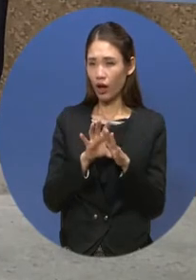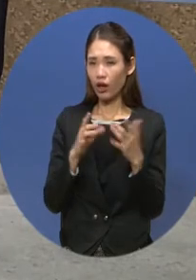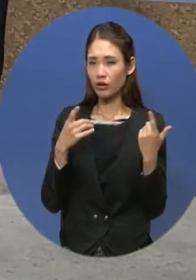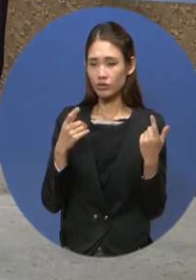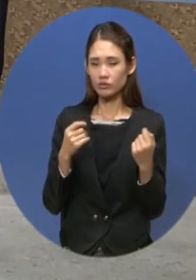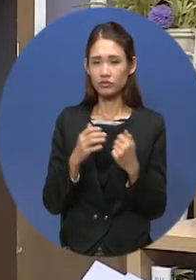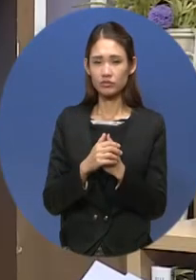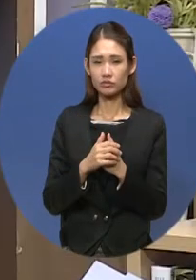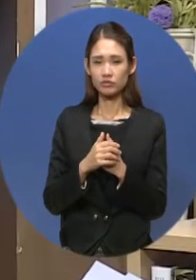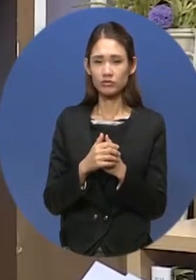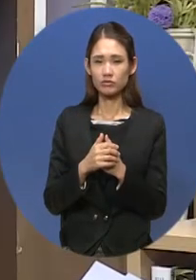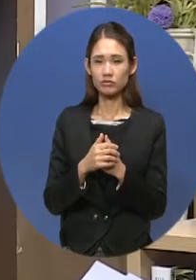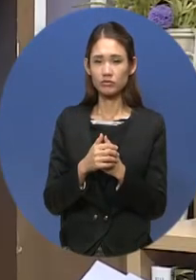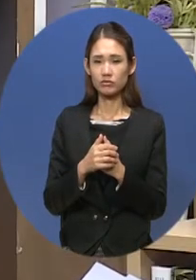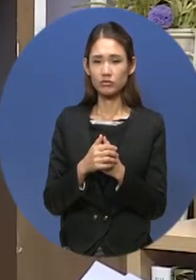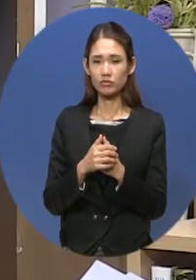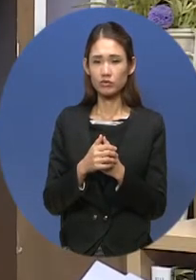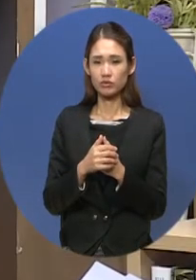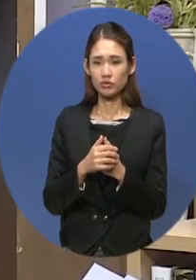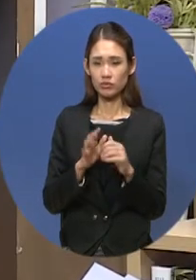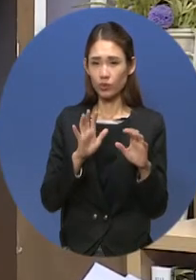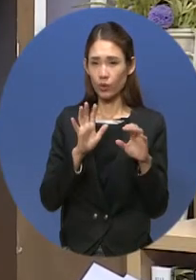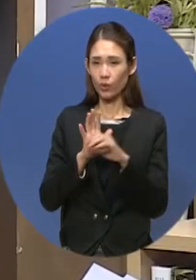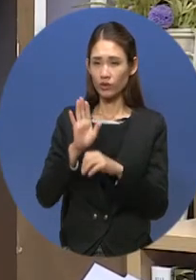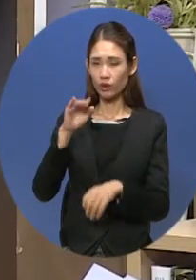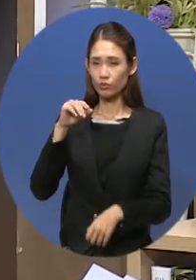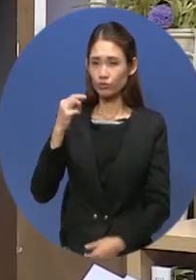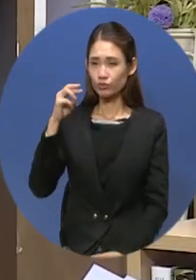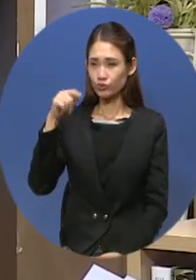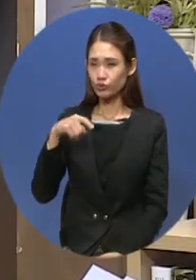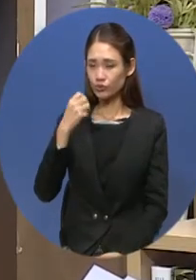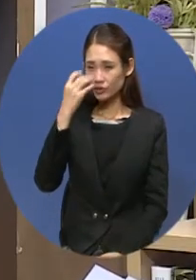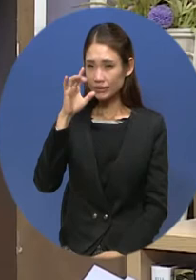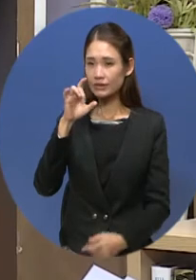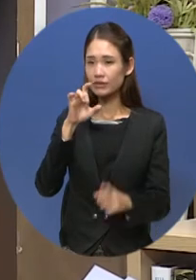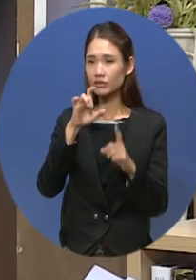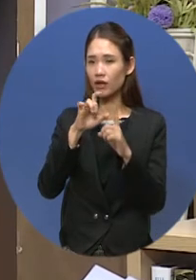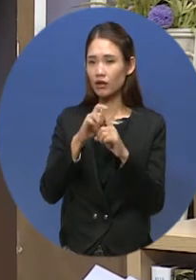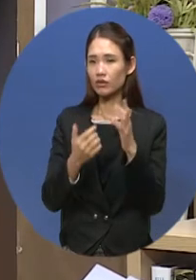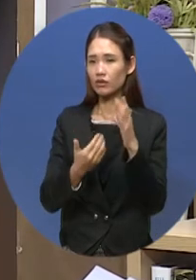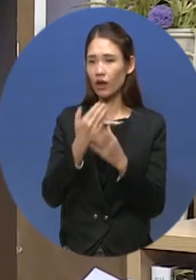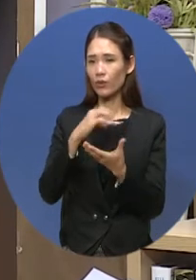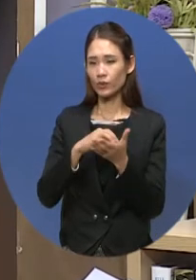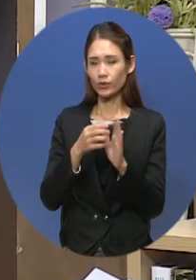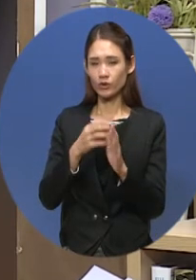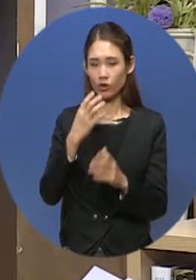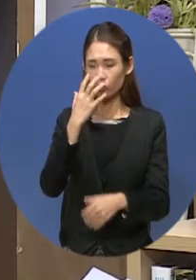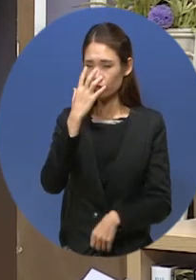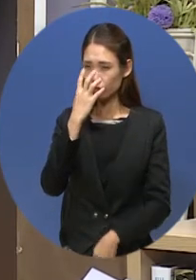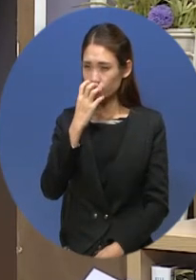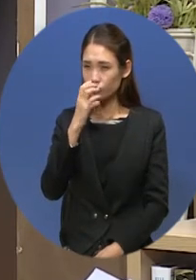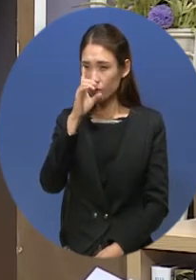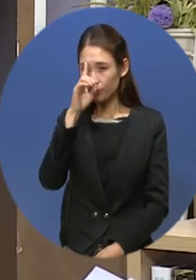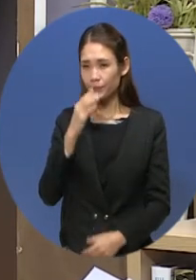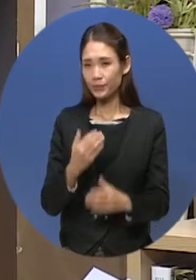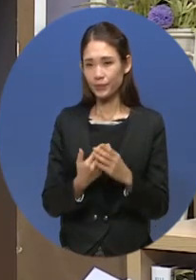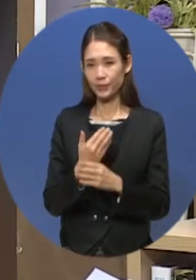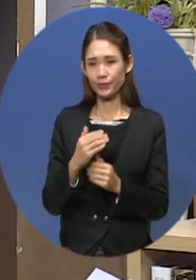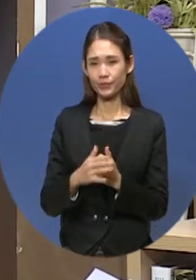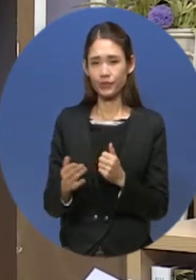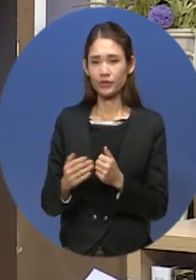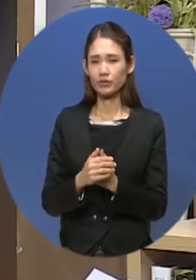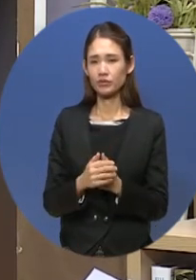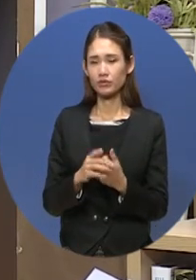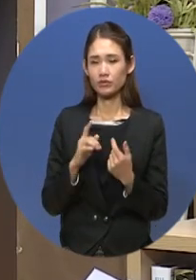상황이기 때문에 그런 부분에서 이제 코로나 블루라는 신조어가 나올 정도로 좀 우울감을 느끼시는 것 같은데요. 그럼 이